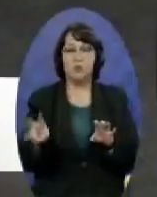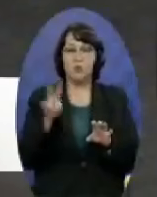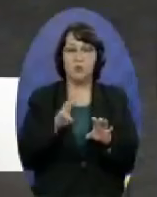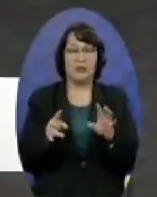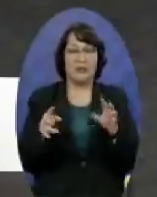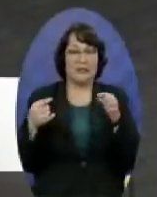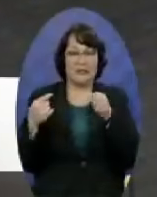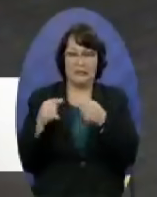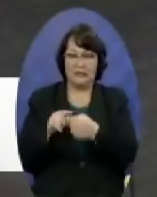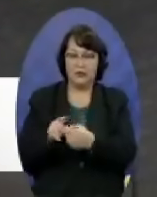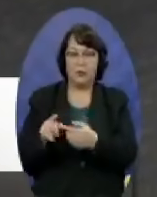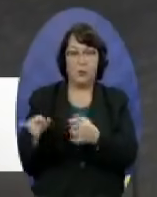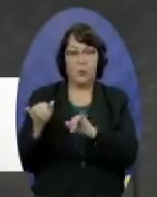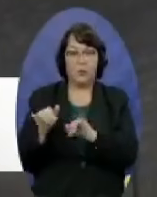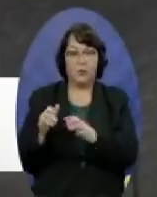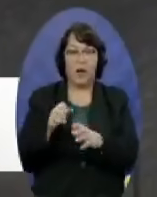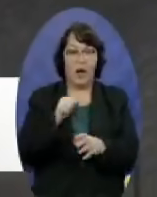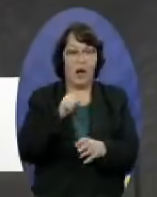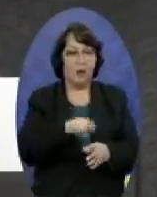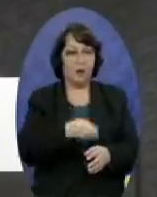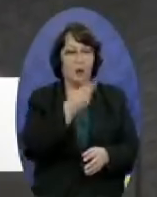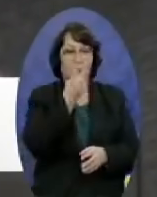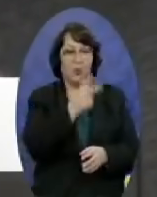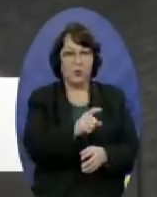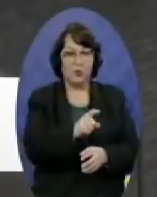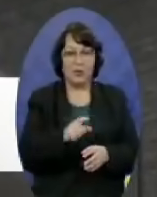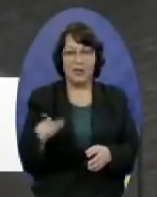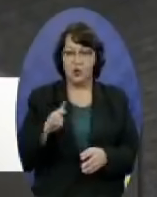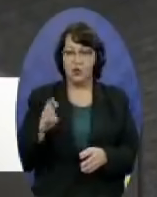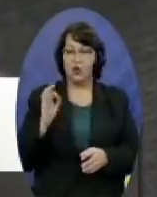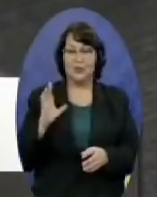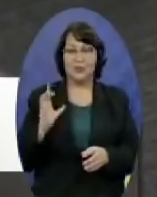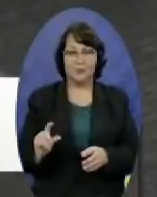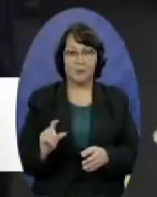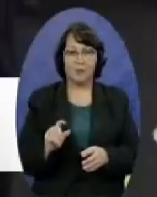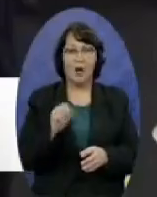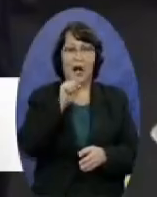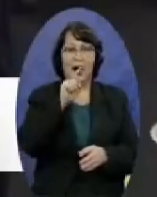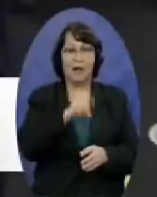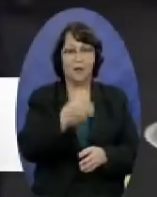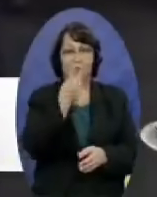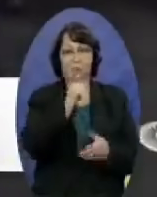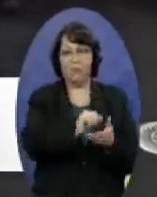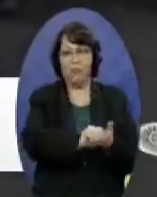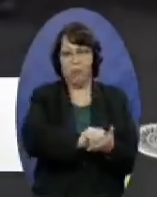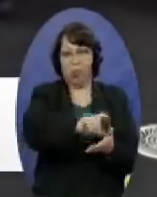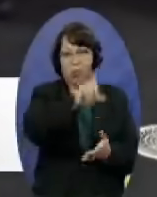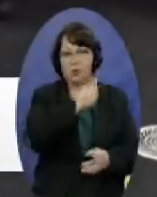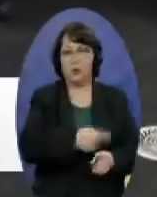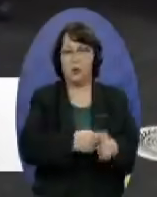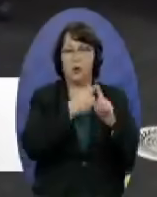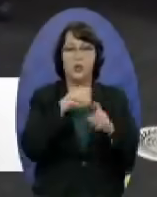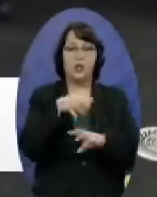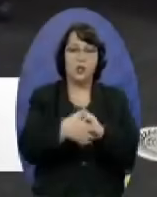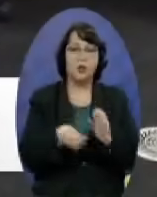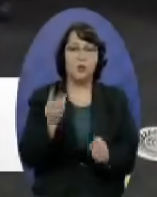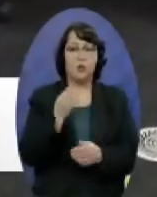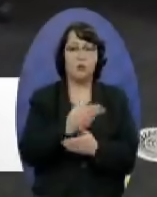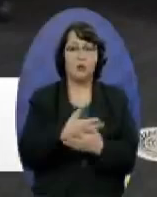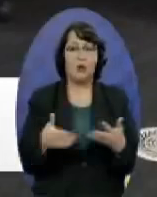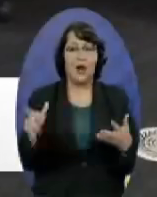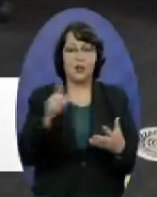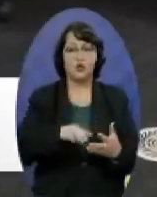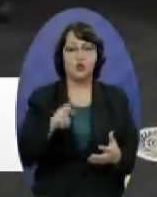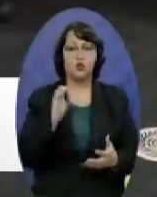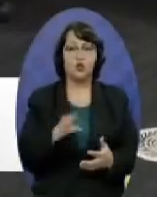холбоотойгоор алтны үнэ ханш газрын тосныхоос хурдацтайгаар өсч мэдхээр байгааг урьдчилан хэлж байна. Дэлхийн түүхийн эдийн биржүүд дээр газрын тосны үнэ